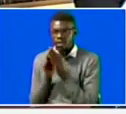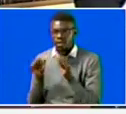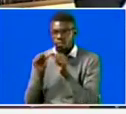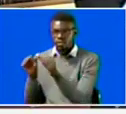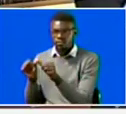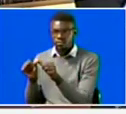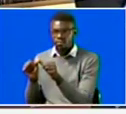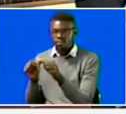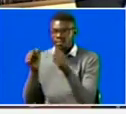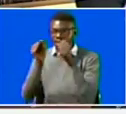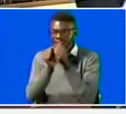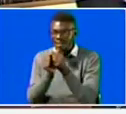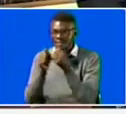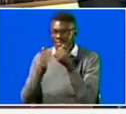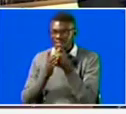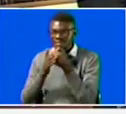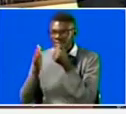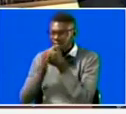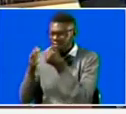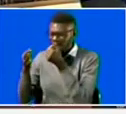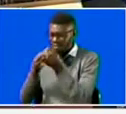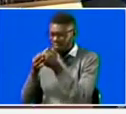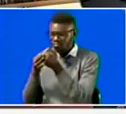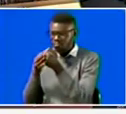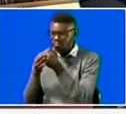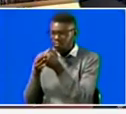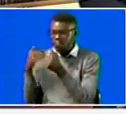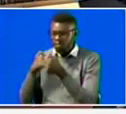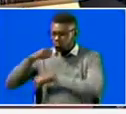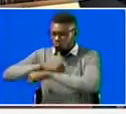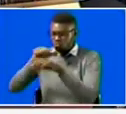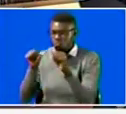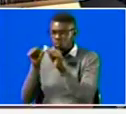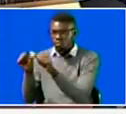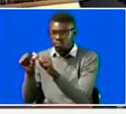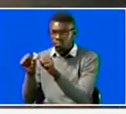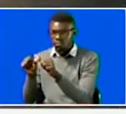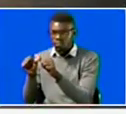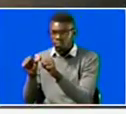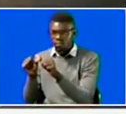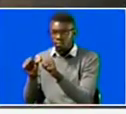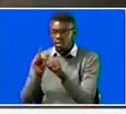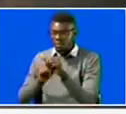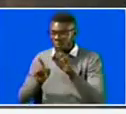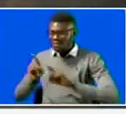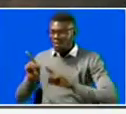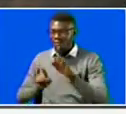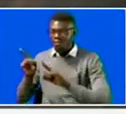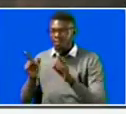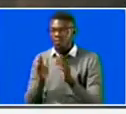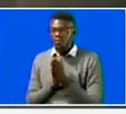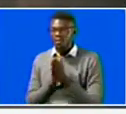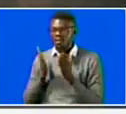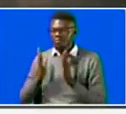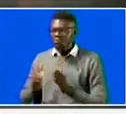was 1998. Eh? 98. Nikiwa bado shule. So wakikuja every tour na ule mungwana amesimama